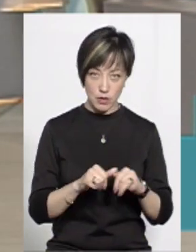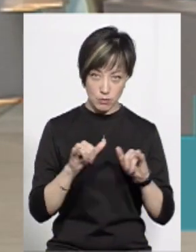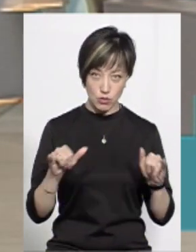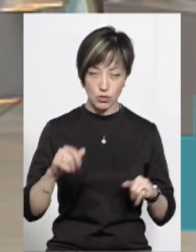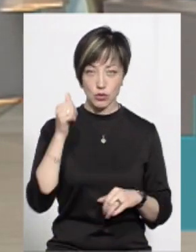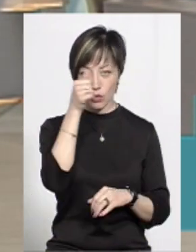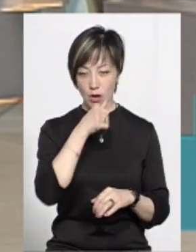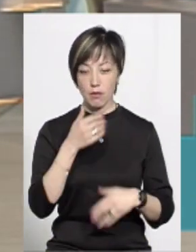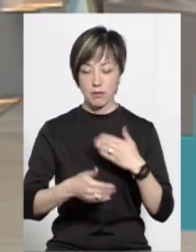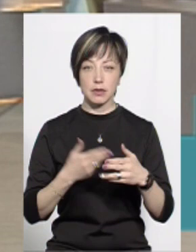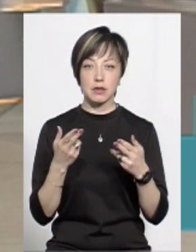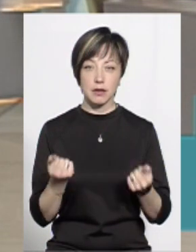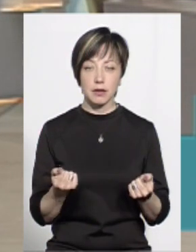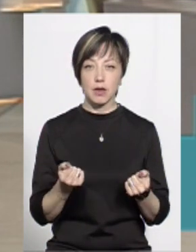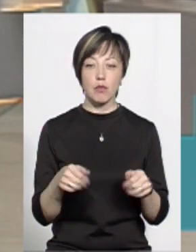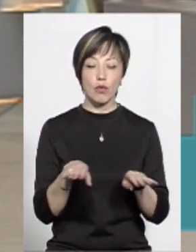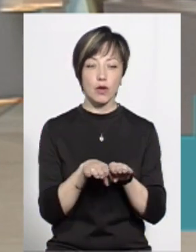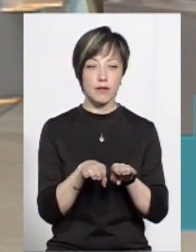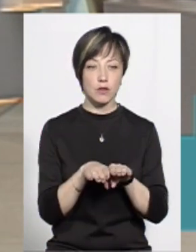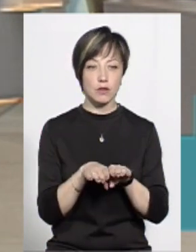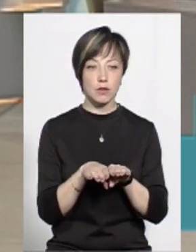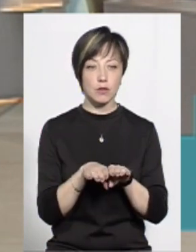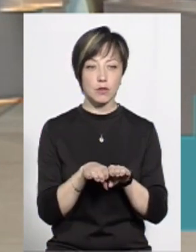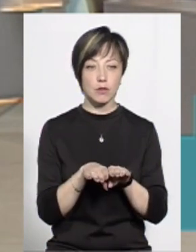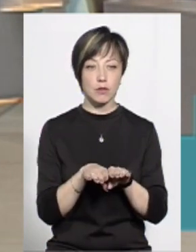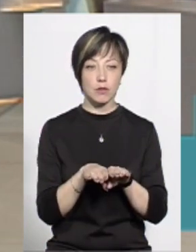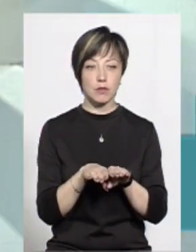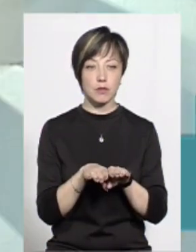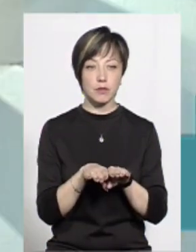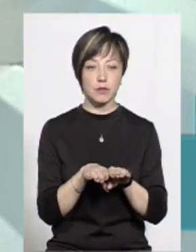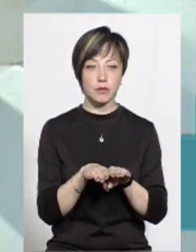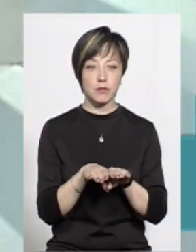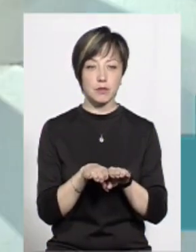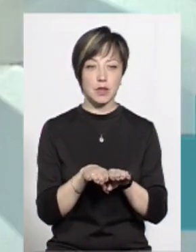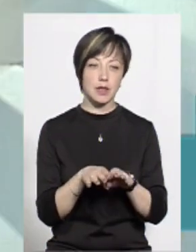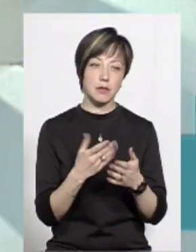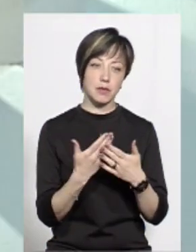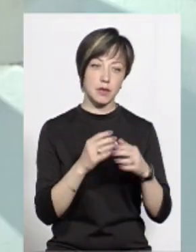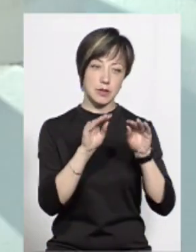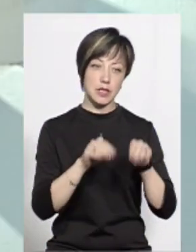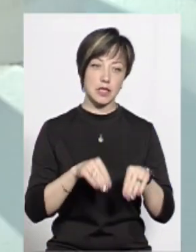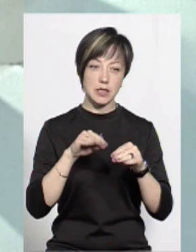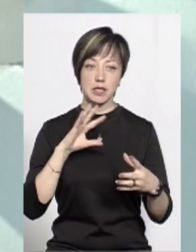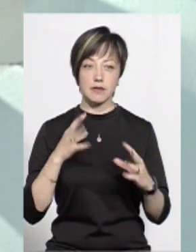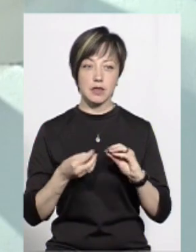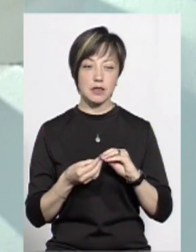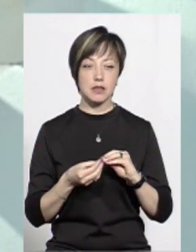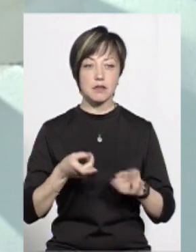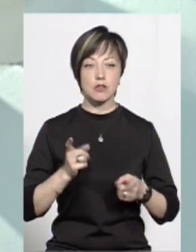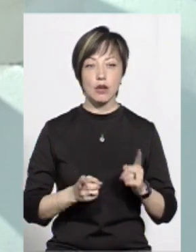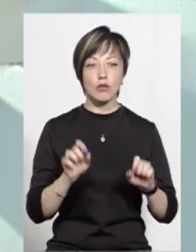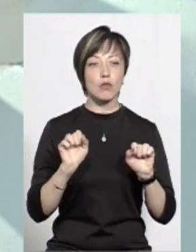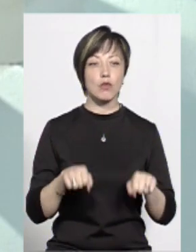роками? Звичайно, звичайно. Порівнюючи, якщо проводити таку статистичну звітність, то,